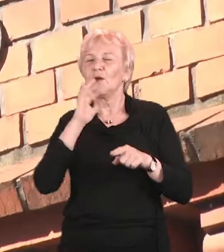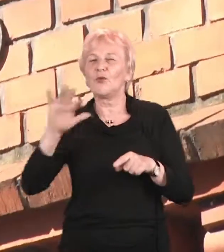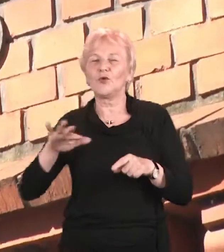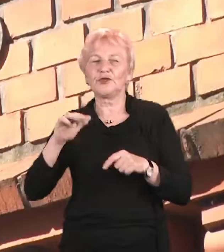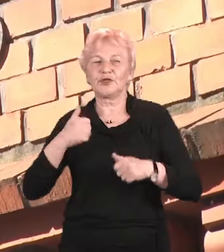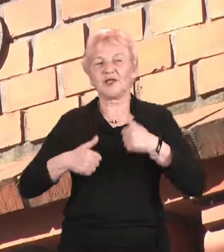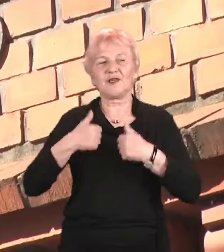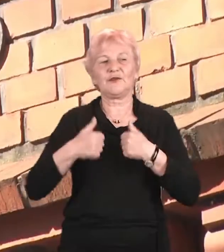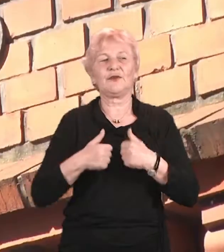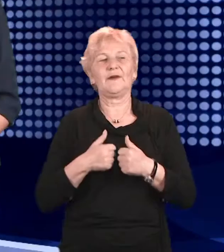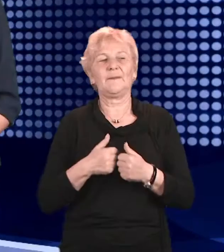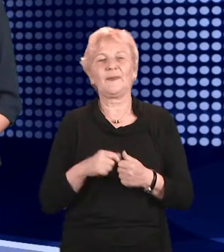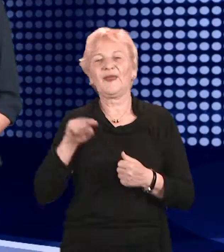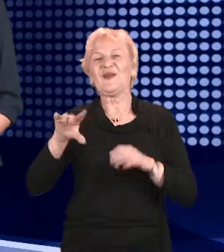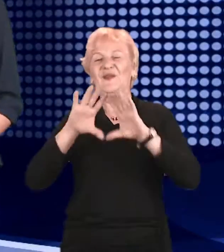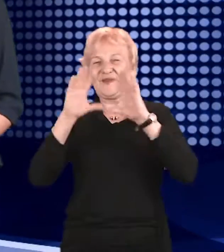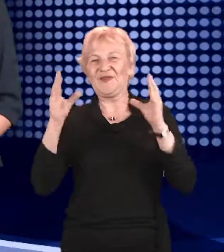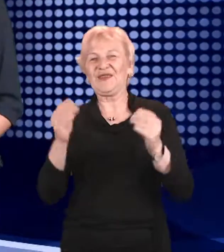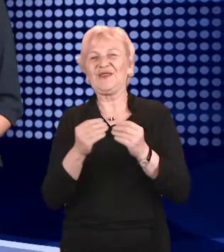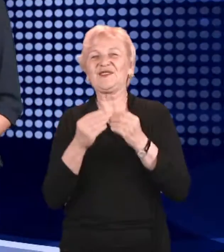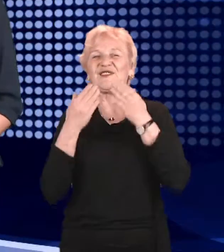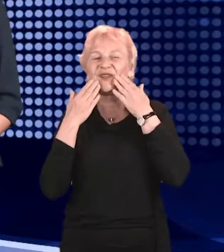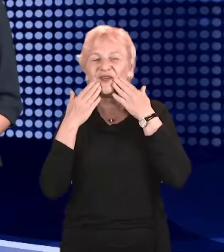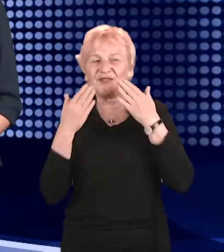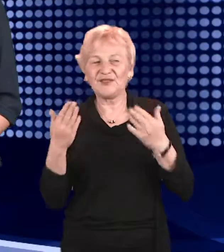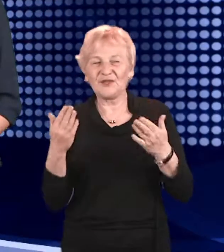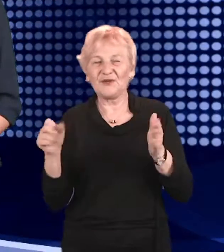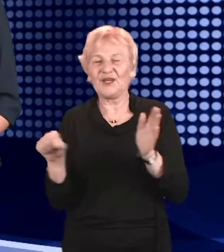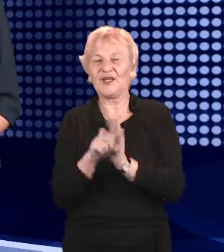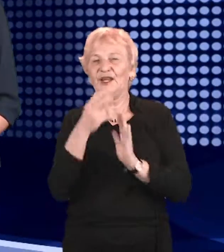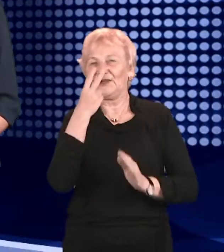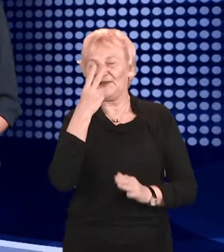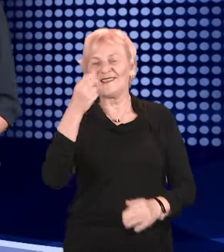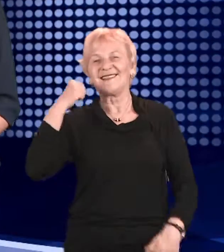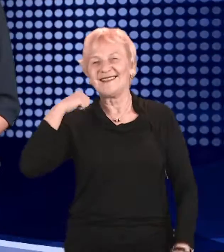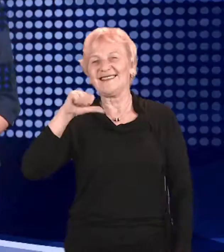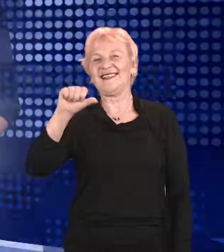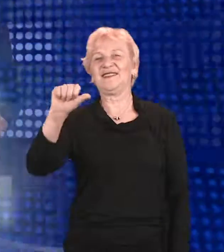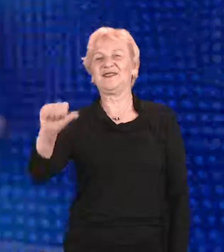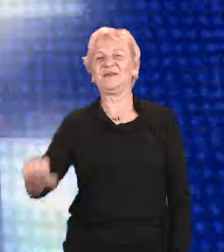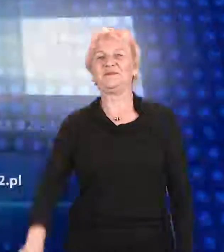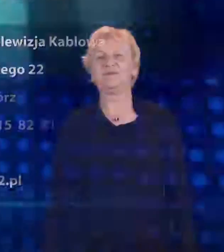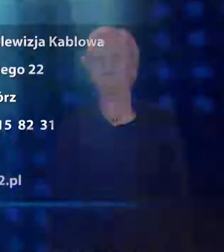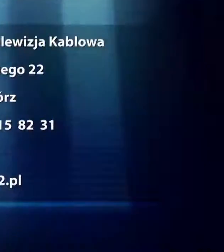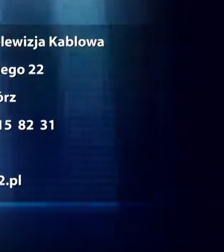do podjęcia pracy zawodowej. To już wszystko na dziś. Dziękuję za uwagę i do zobaczenia za tydzień.